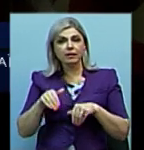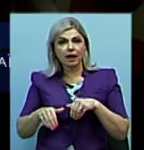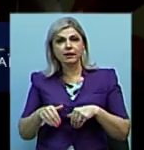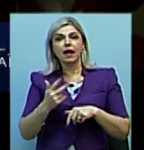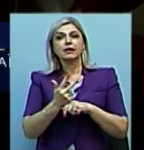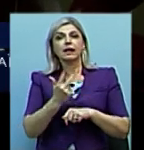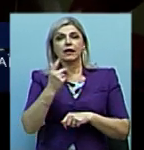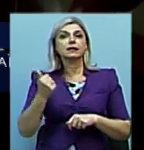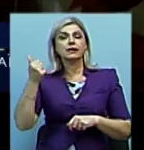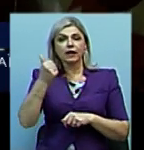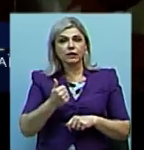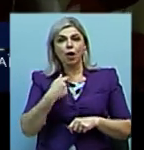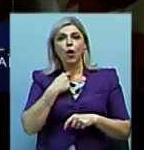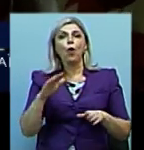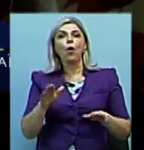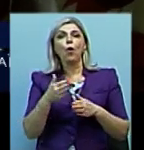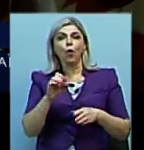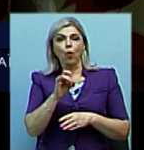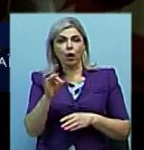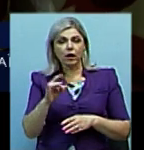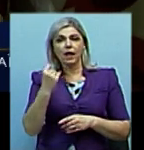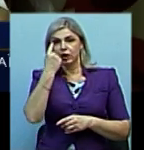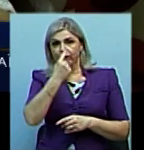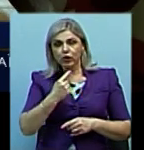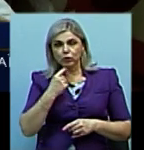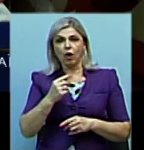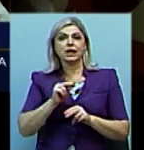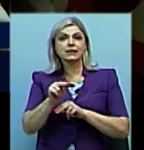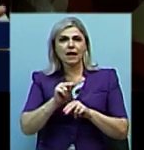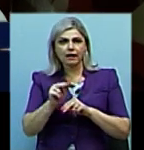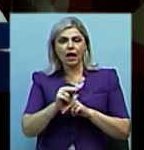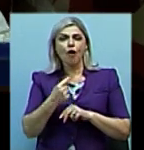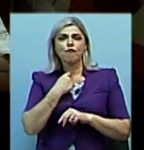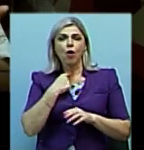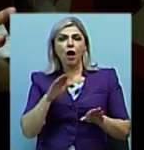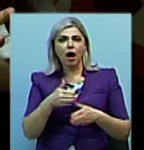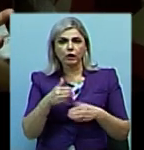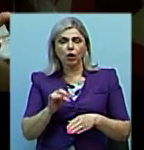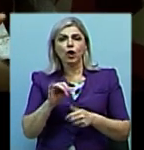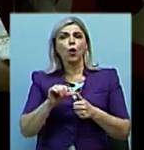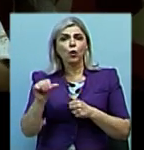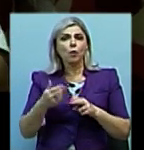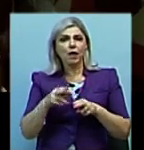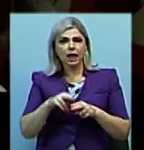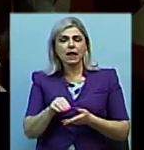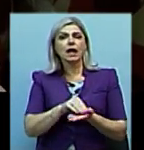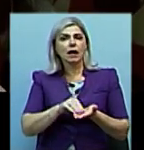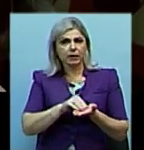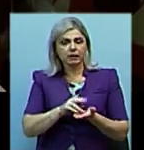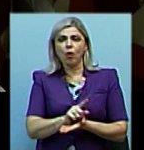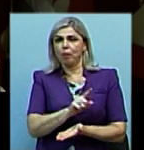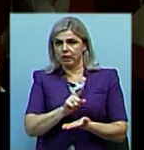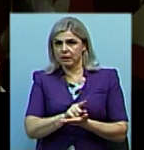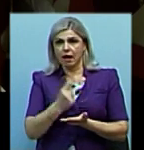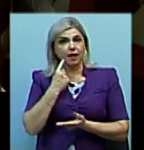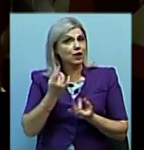балет, три рази на тиждень хор-клас, індивідуальні заняття з вокалу. Це все крім того, що йдуть репетиції. Це обов'язково. Не